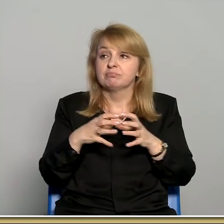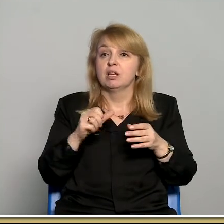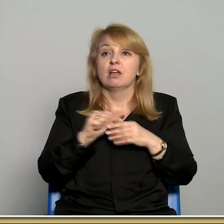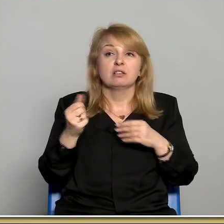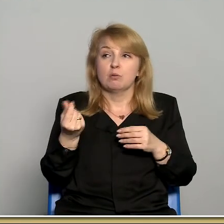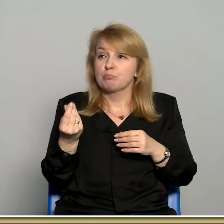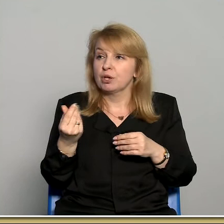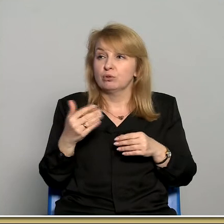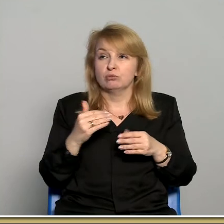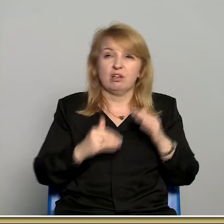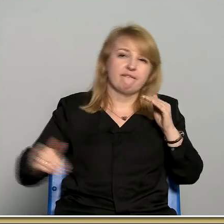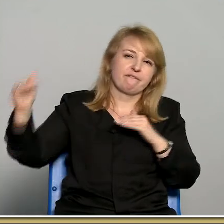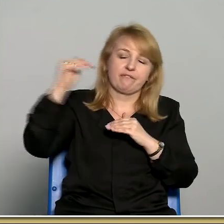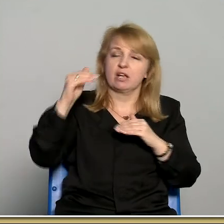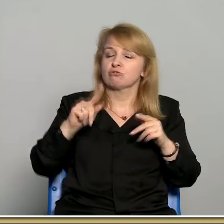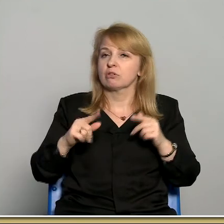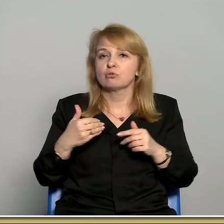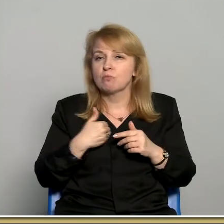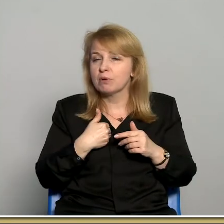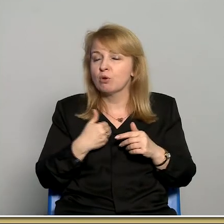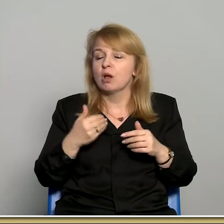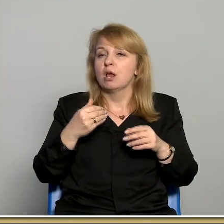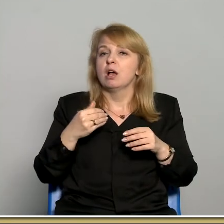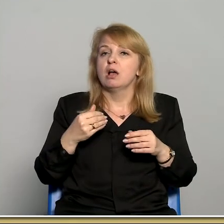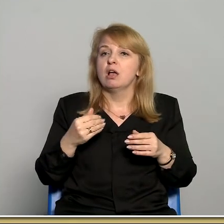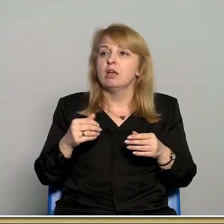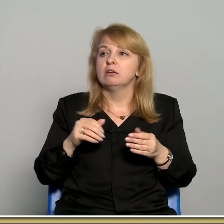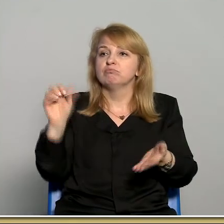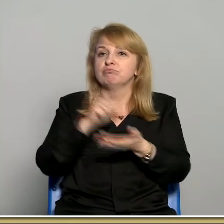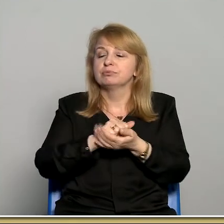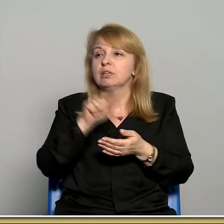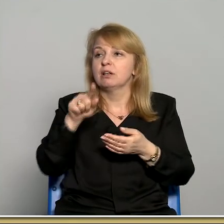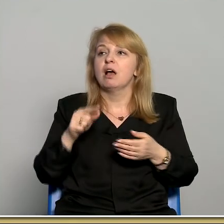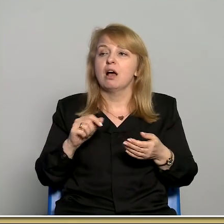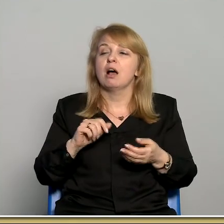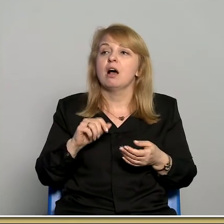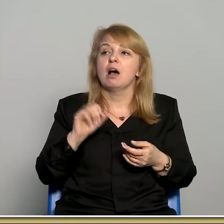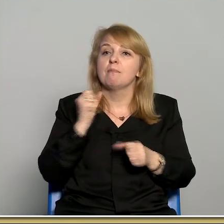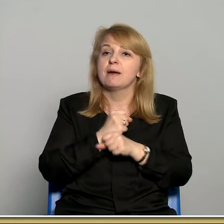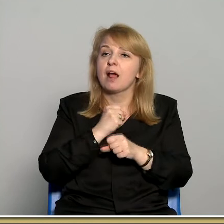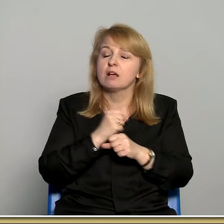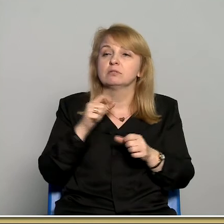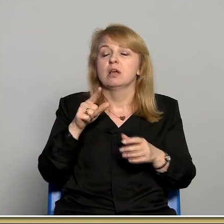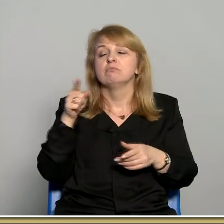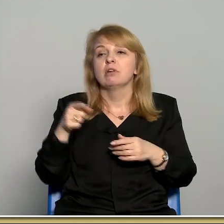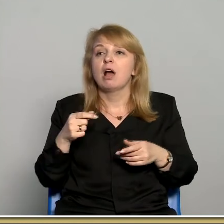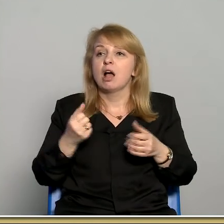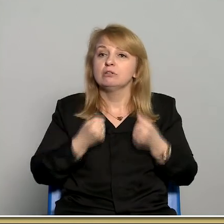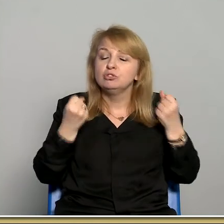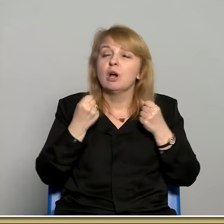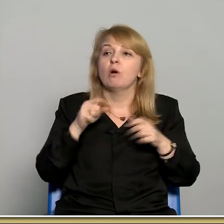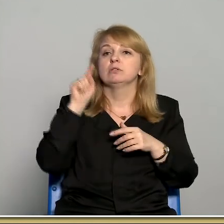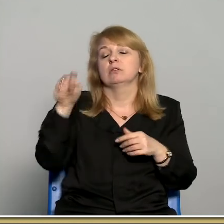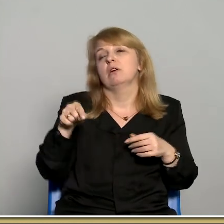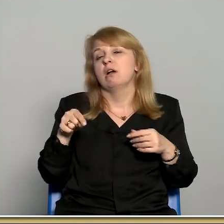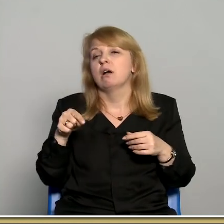znacznie wyższe niż te, które przeznaczane były na rynek pracy w działaniach dedykowanych